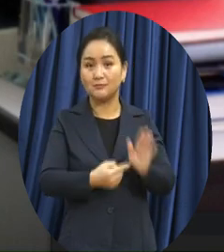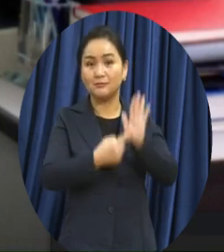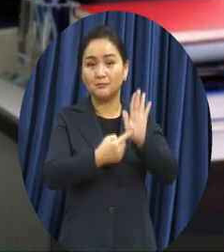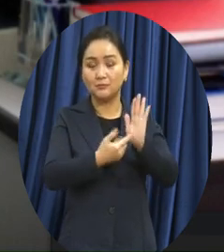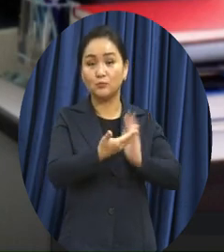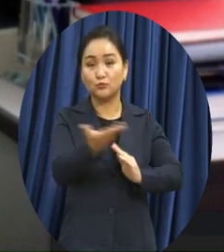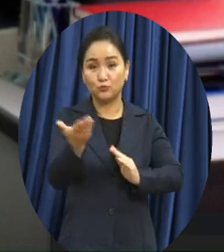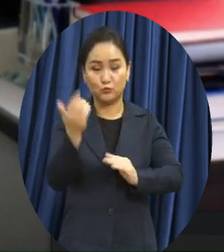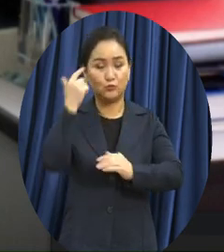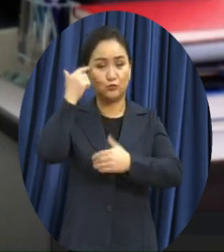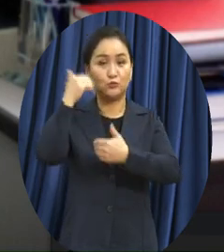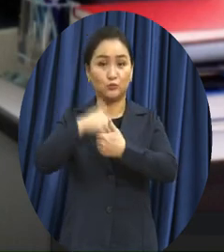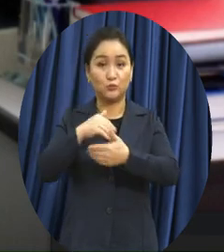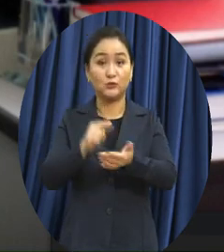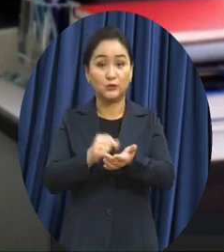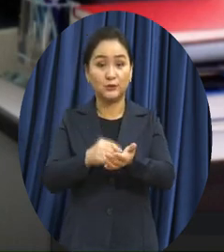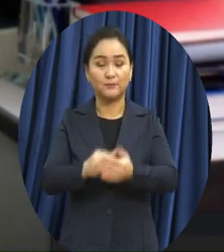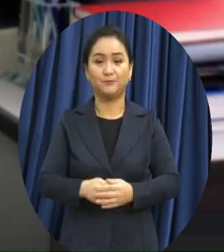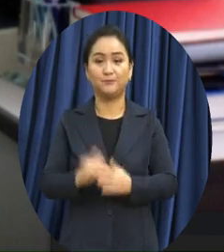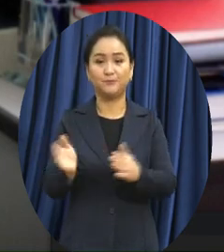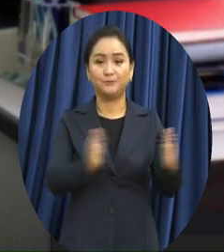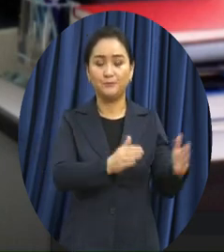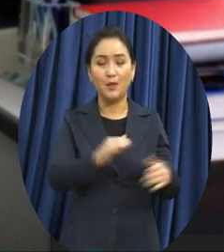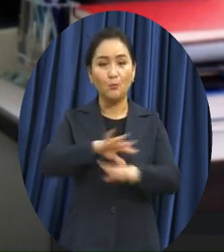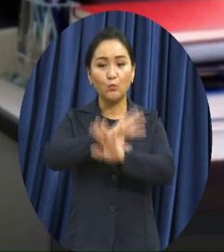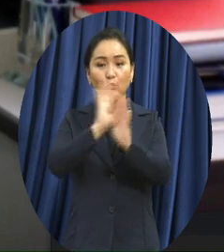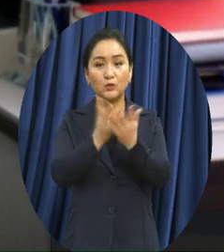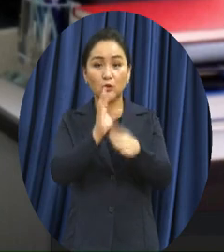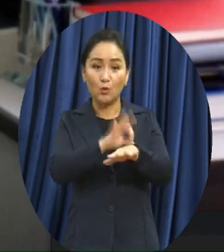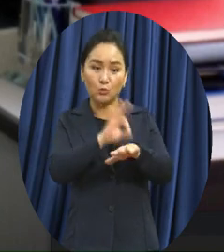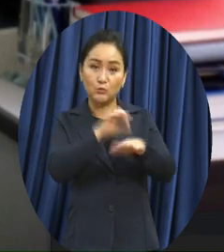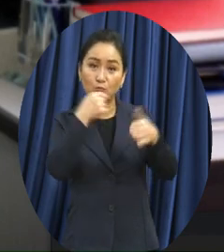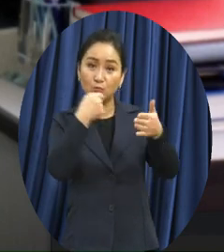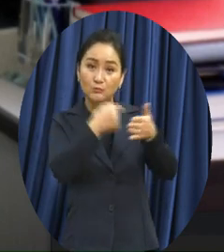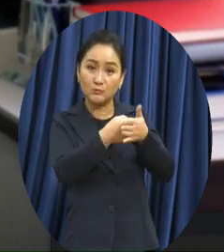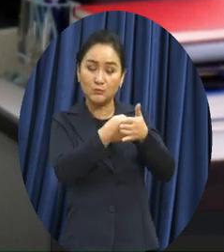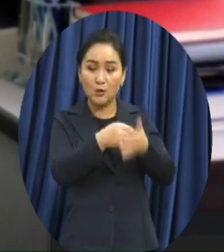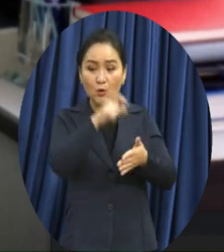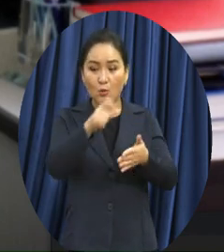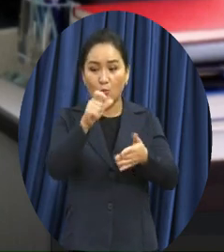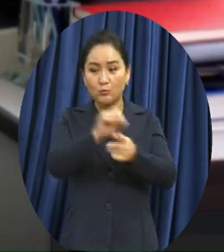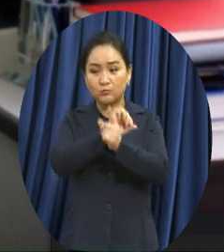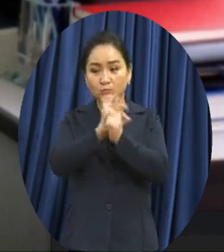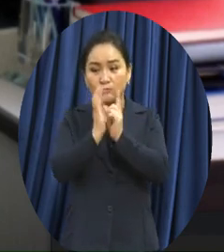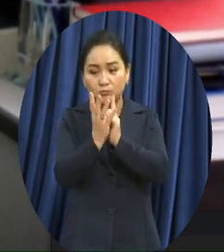хэрэгтэй. За тэгээд нийт одоо батлагдсан тохиолдлуудын ойрын хавдлууд илүүтэй өгчлж байна.